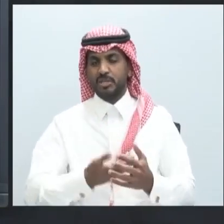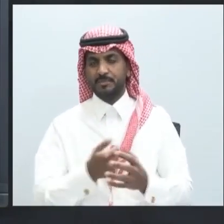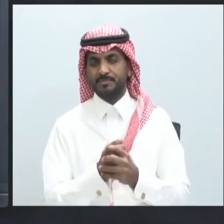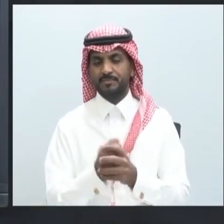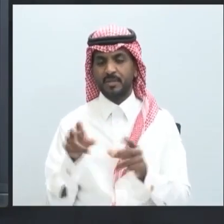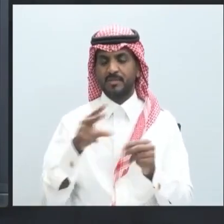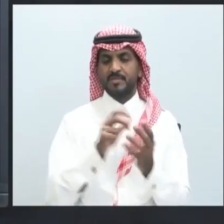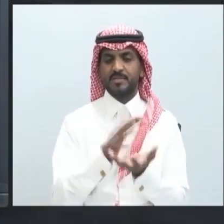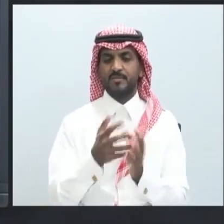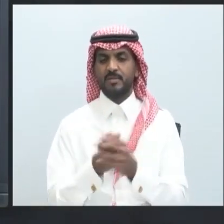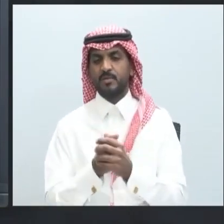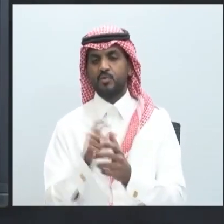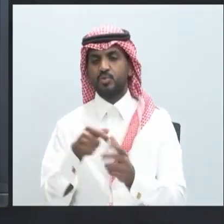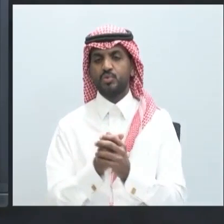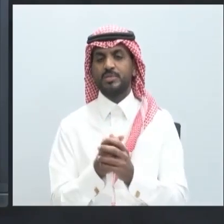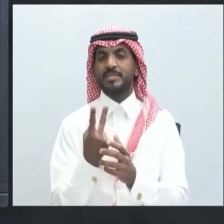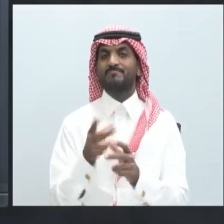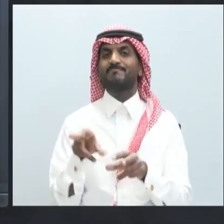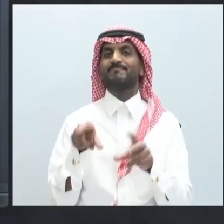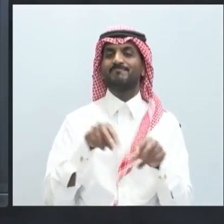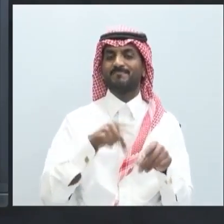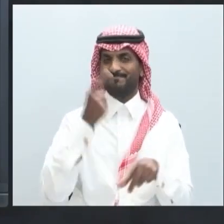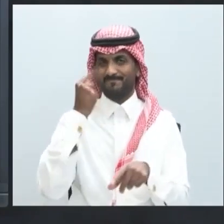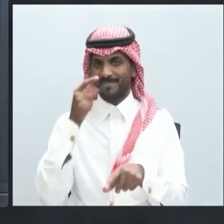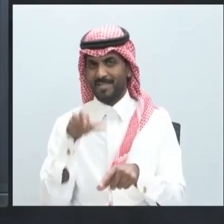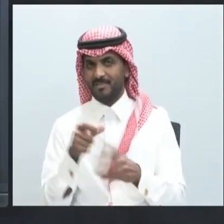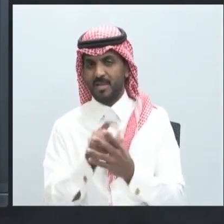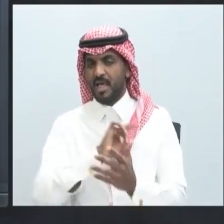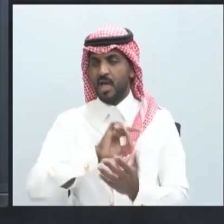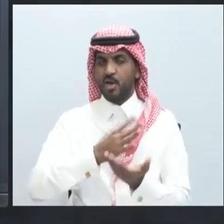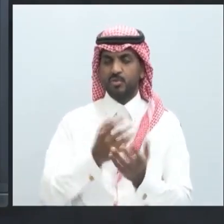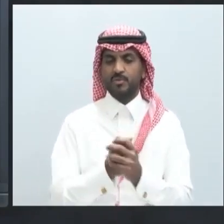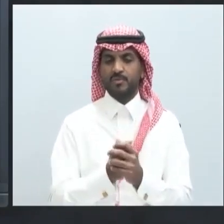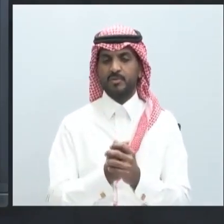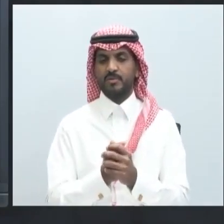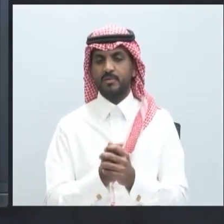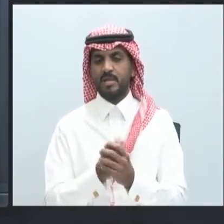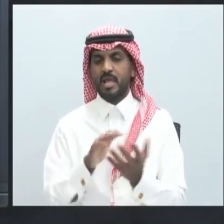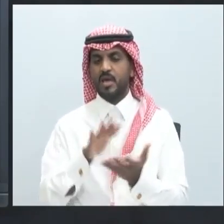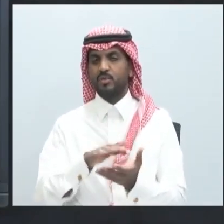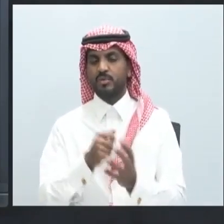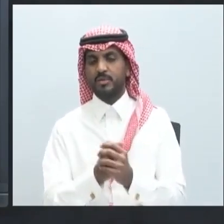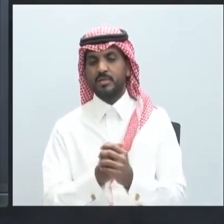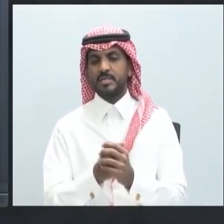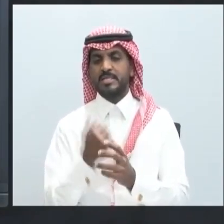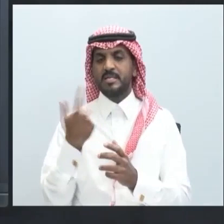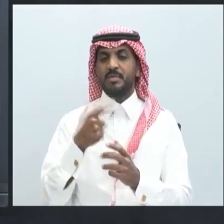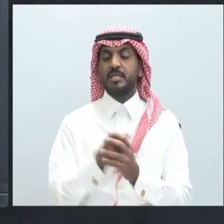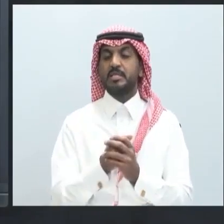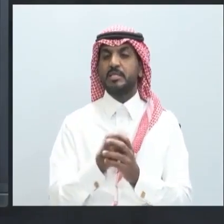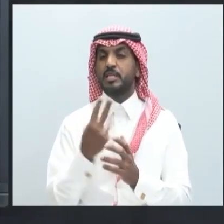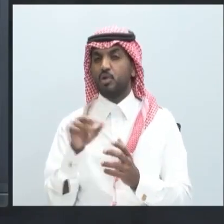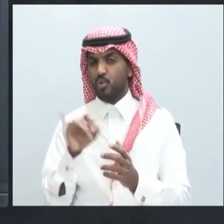الوراثيه فاحتمال وجود انسان يشبه انسان لا يحدث الا مثل ما ذكرنا هنا 70 ترليون نسبه